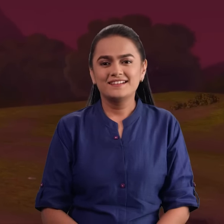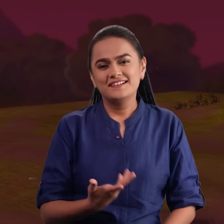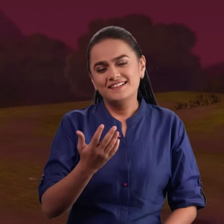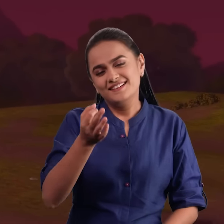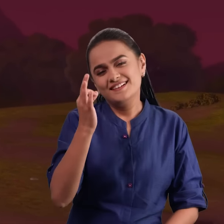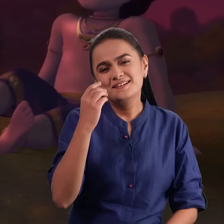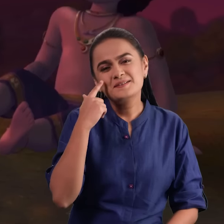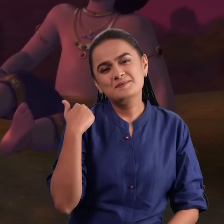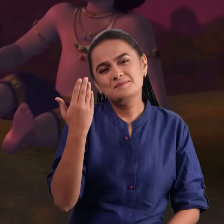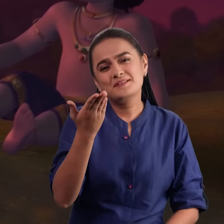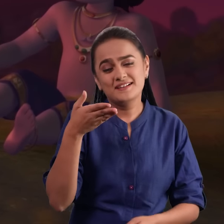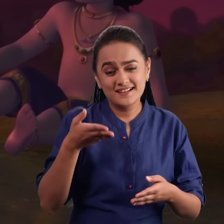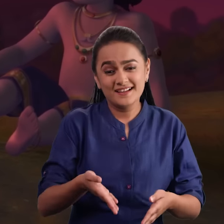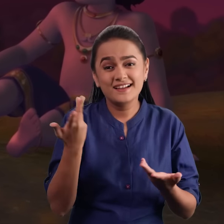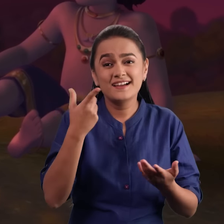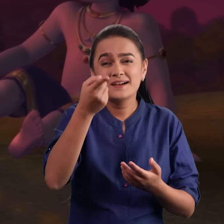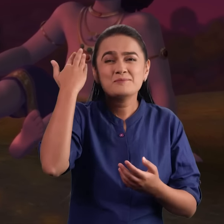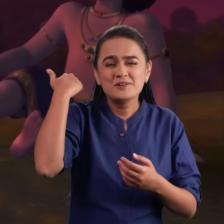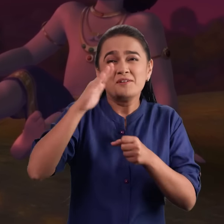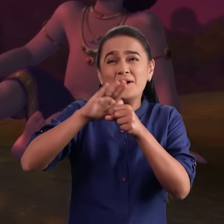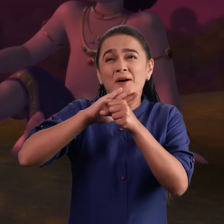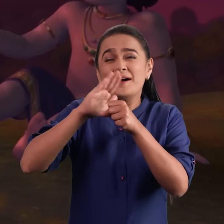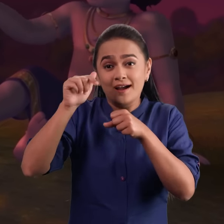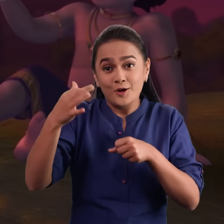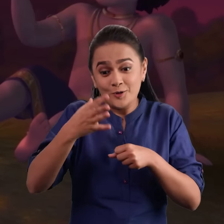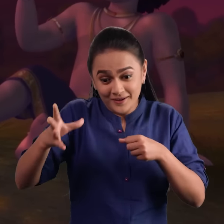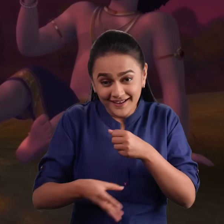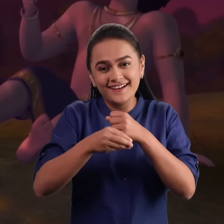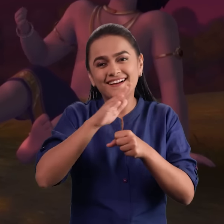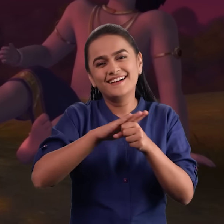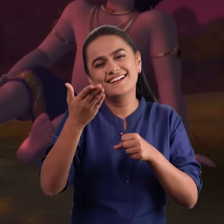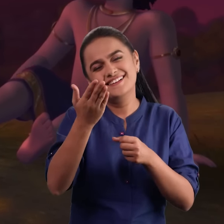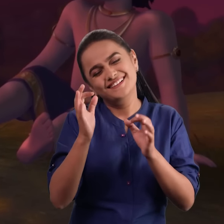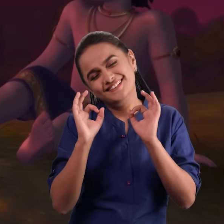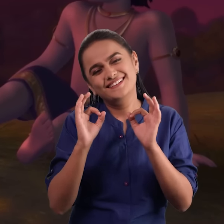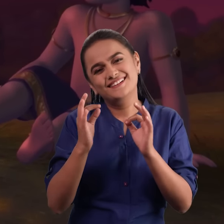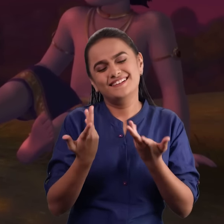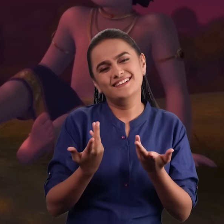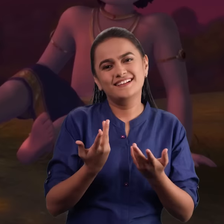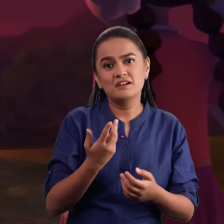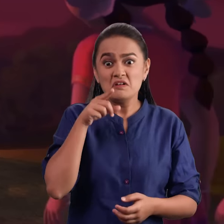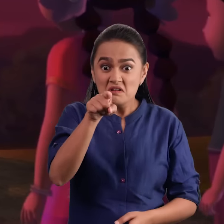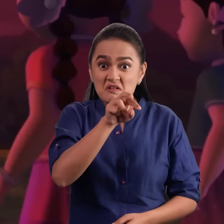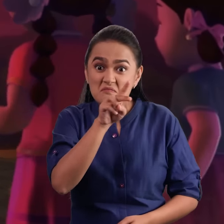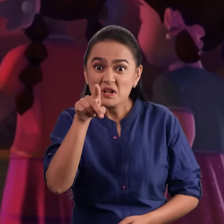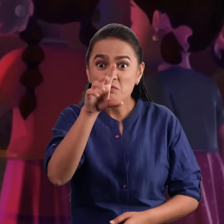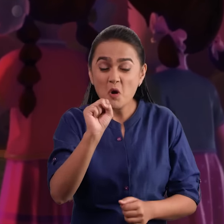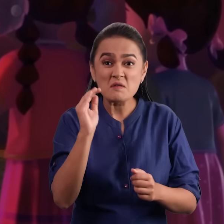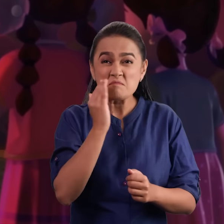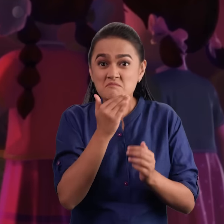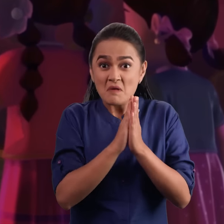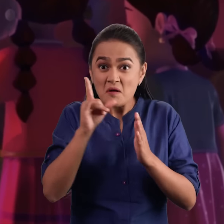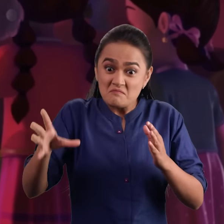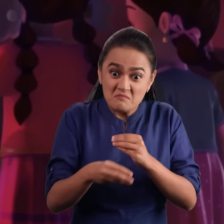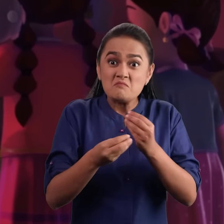वाह मेरे भाई, आज तो तुमने अपने कारनामों में एक और नया कारनामा जोड़ दिया। तुम्हारा मतलब है अपने पापों